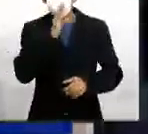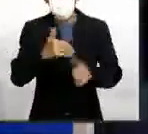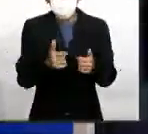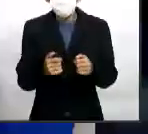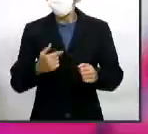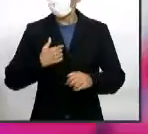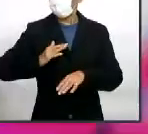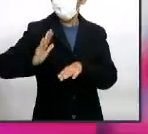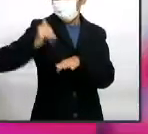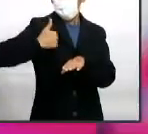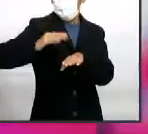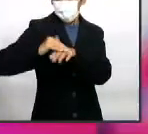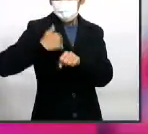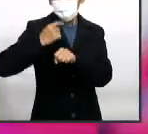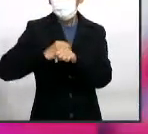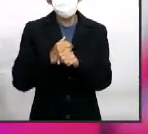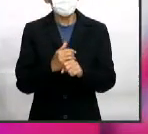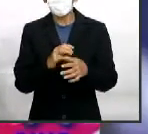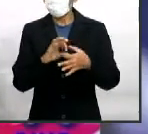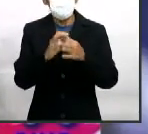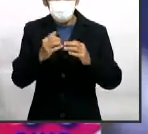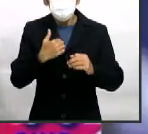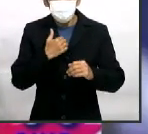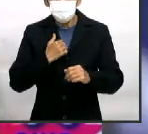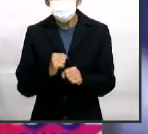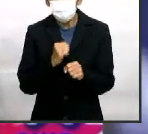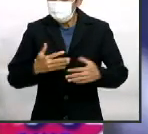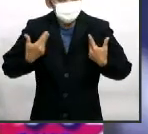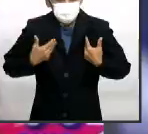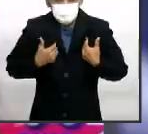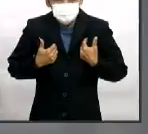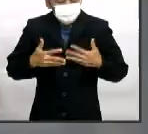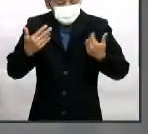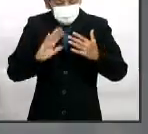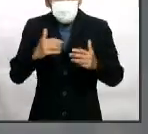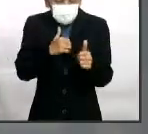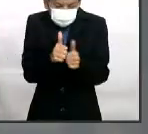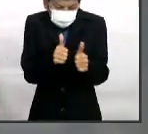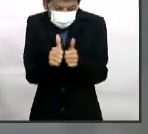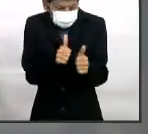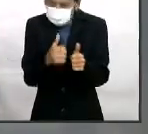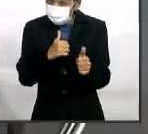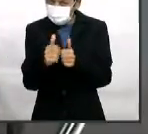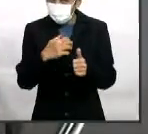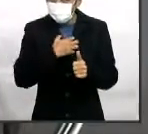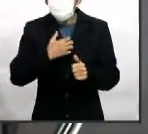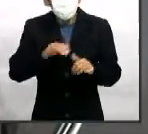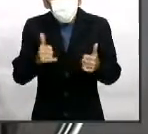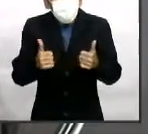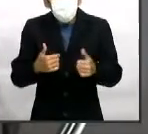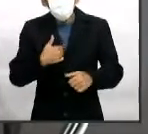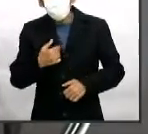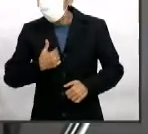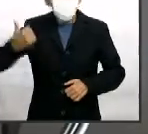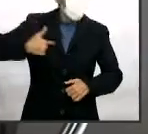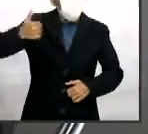เราเล่นเพื่อความเป็นเลิศนะเราจะรู้ว่ามันไม่ใช่แค่เกมละมันจะไม่ใช่แค่ความสนุกละมันจะไม่ใช่แค่คุณมาเล่นแล้วคุณก็จะโอ้โห